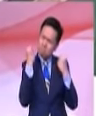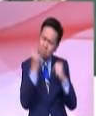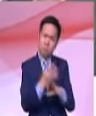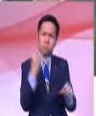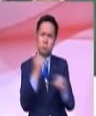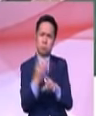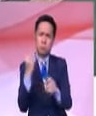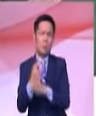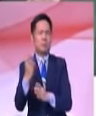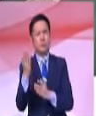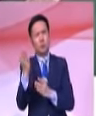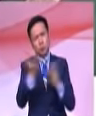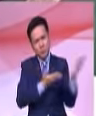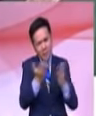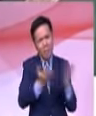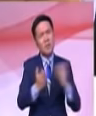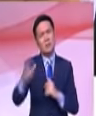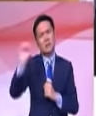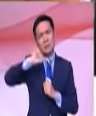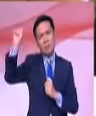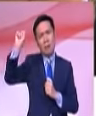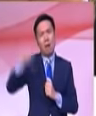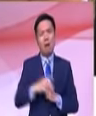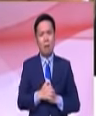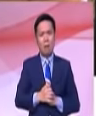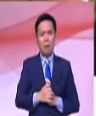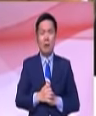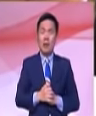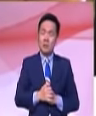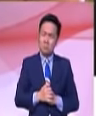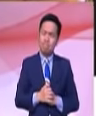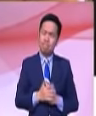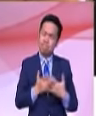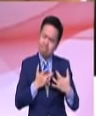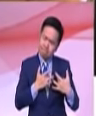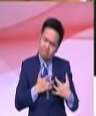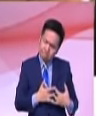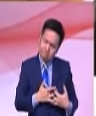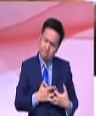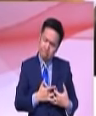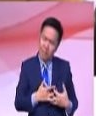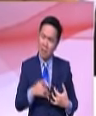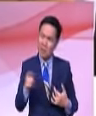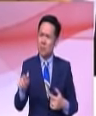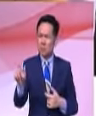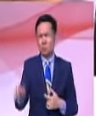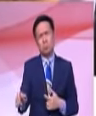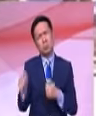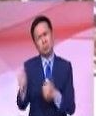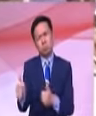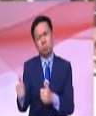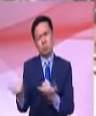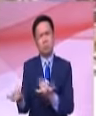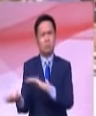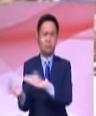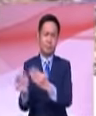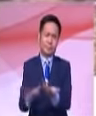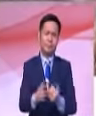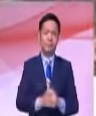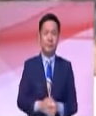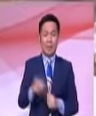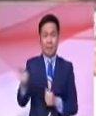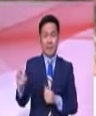amat banyak dan kita kehilangan besarlah kepada seorang tokoh politik. Allahyarham